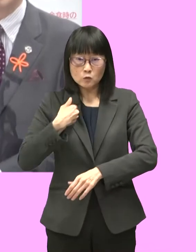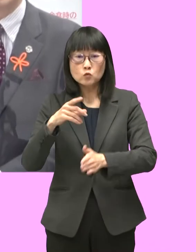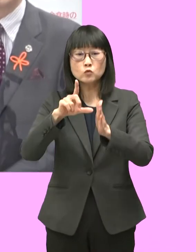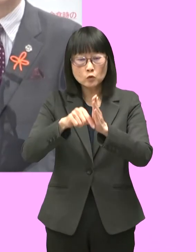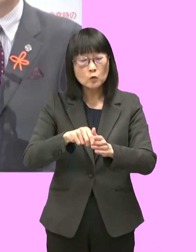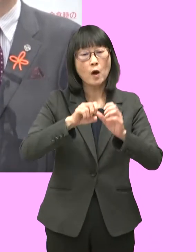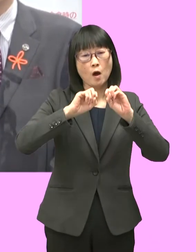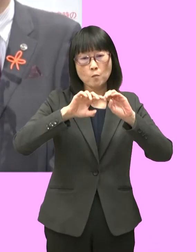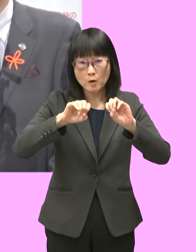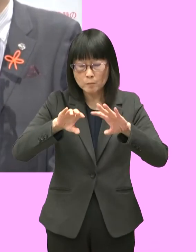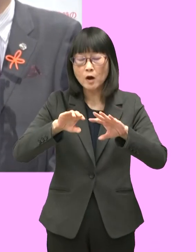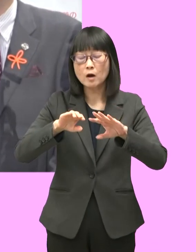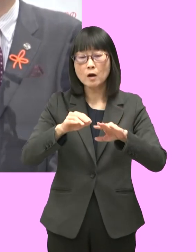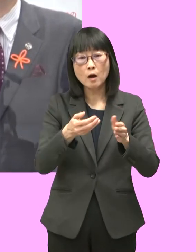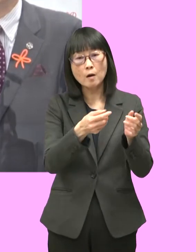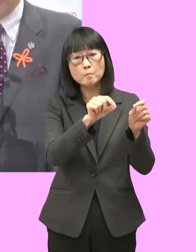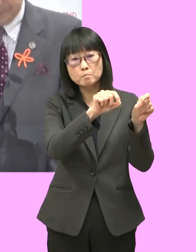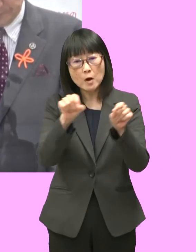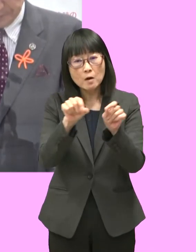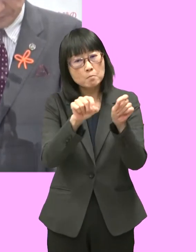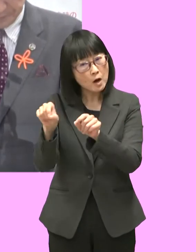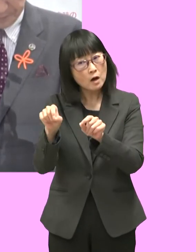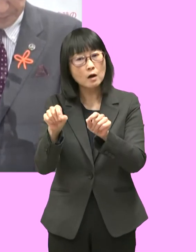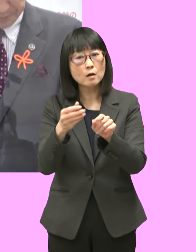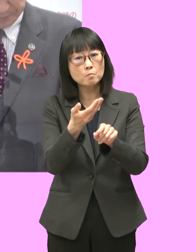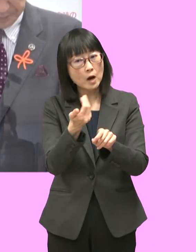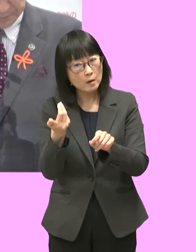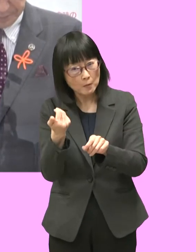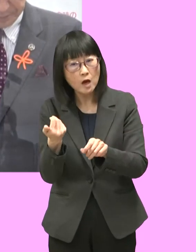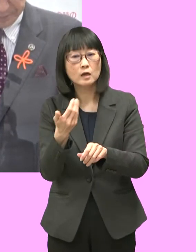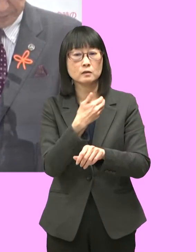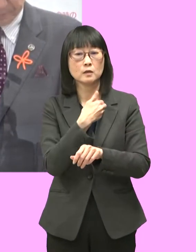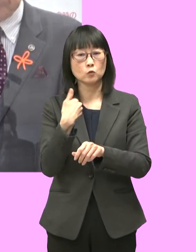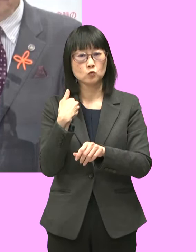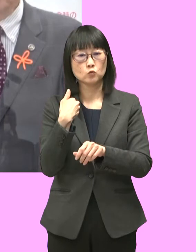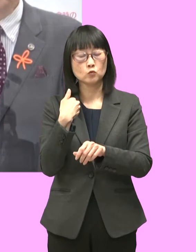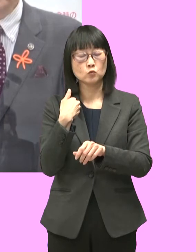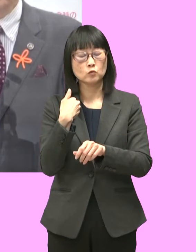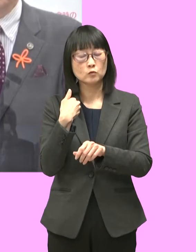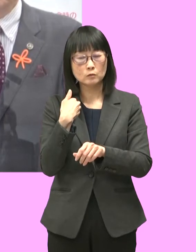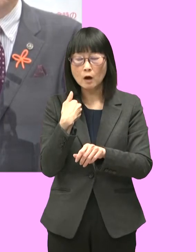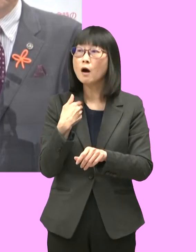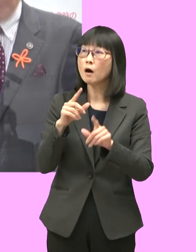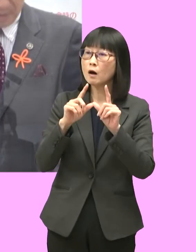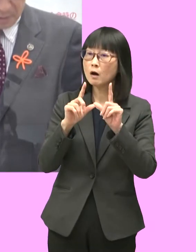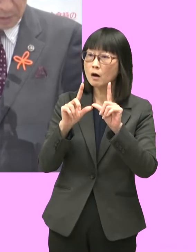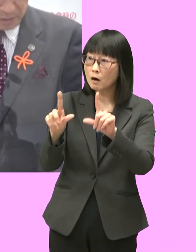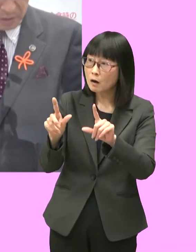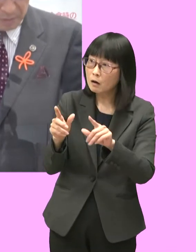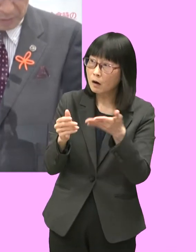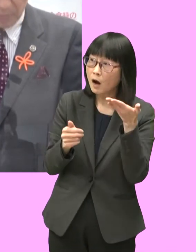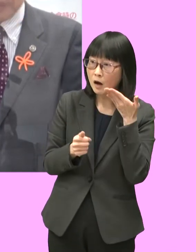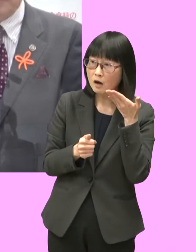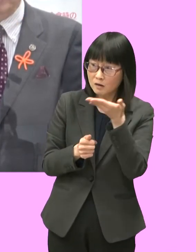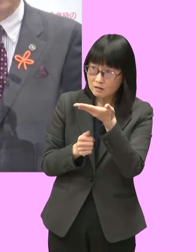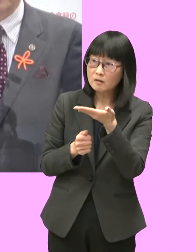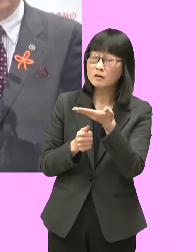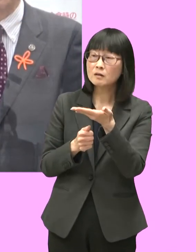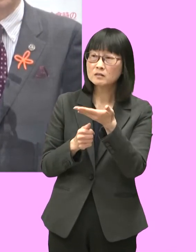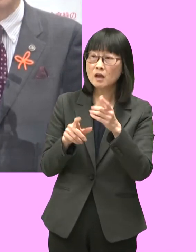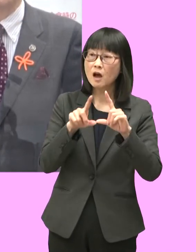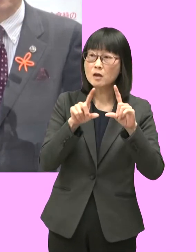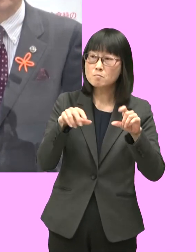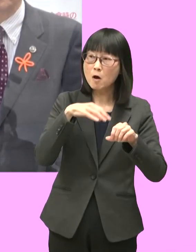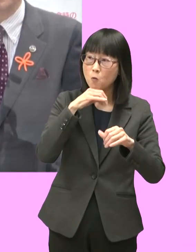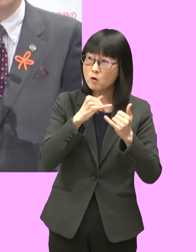けど、はい。 わかりました、はい。まあ、いずれにしても今まで通り予約はしなくちゃいけないということで、指定ではないということです。 そうですね、一般の高齢者の皆さんには基